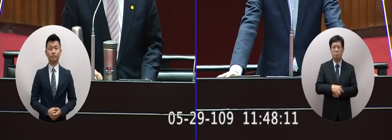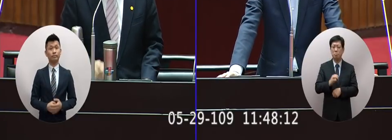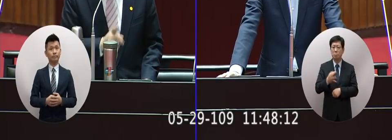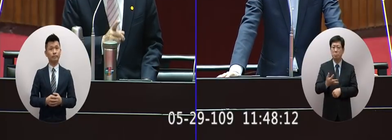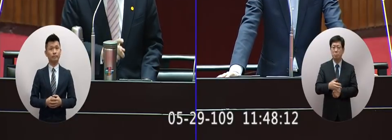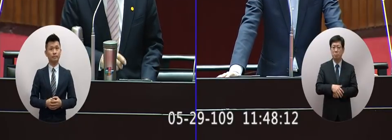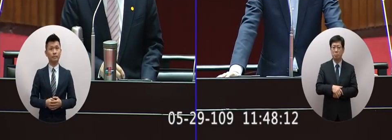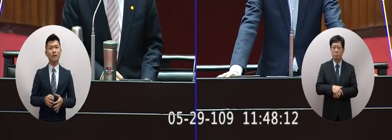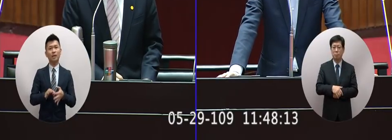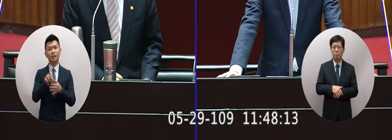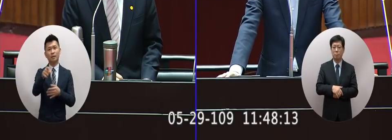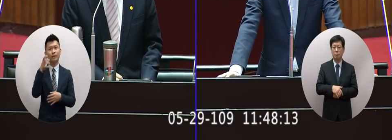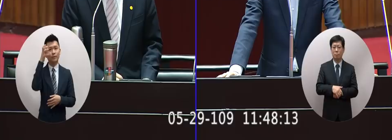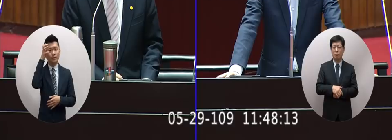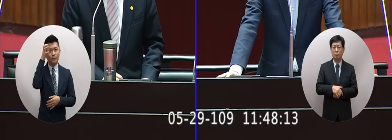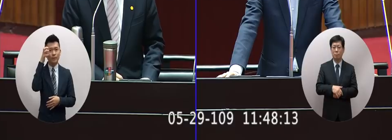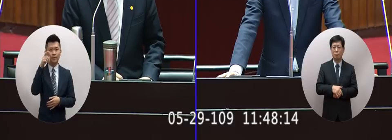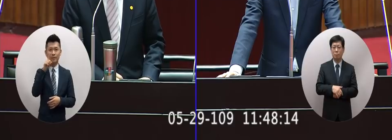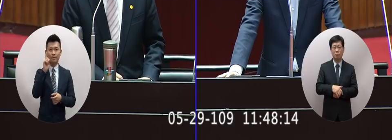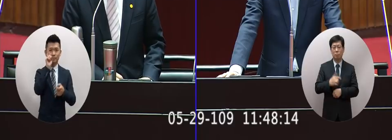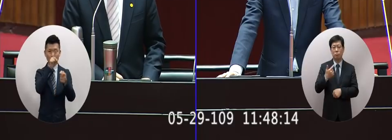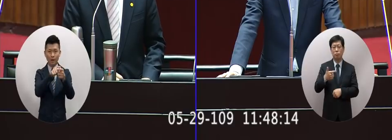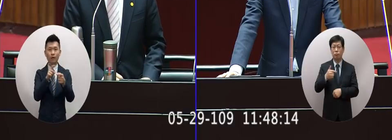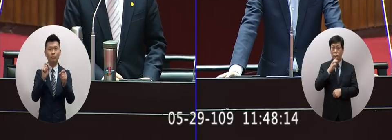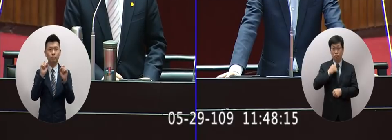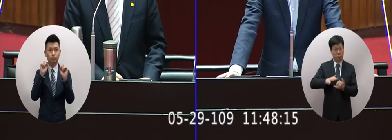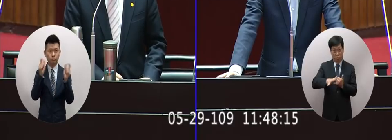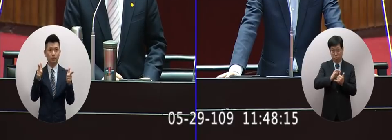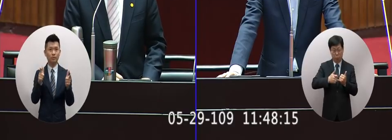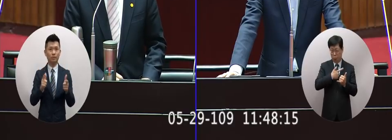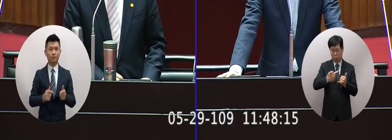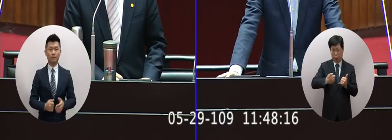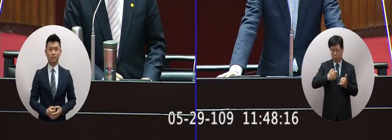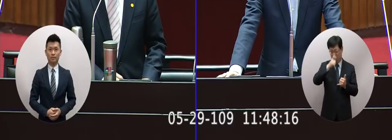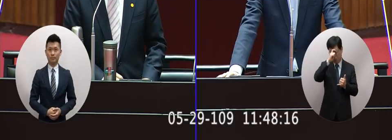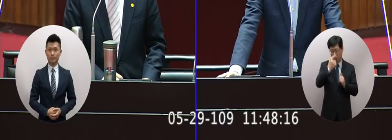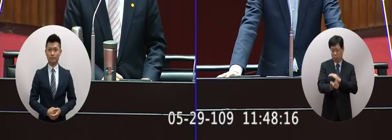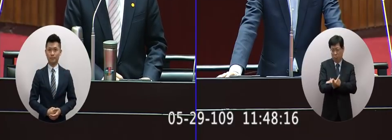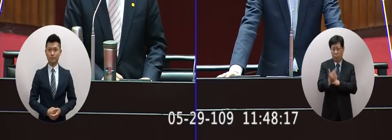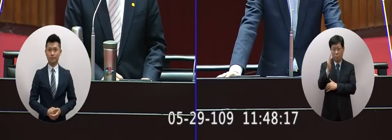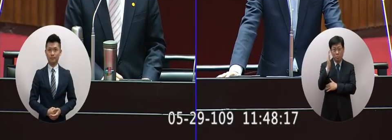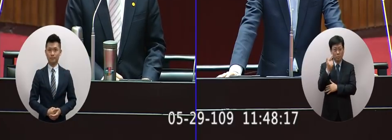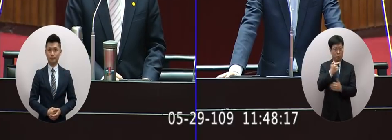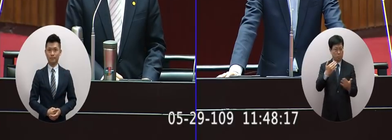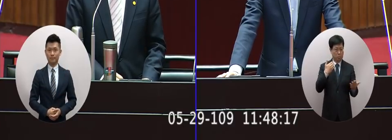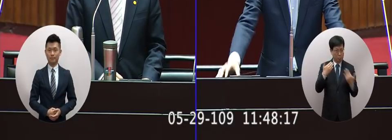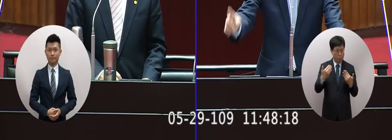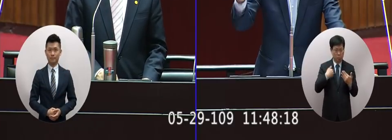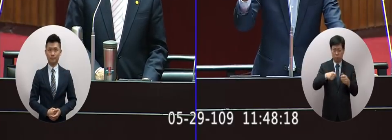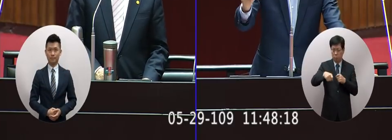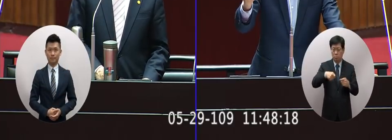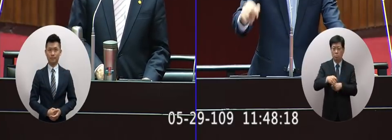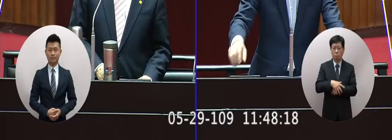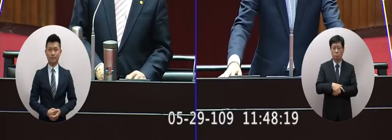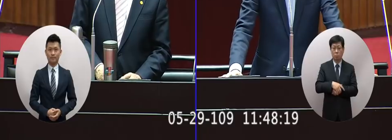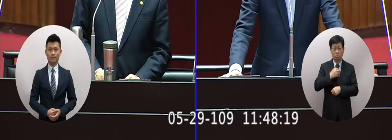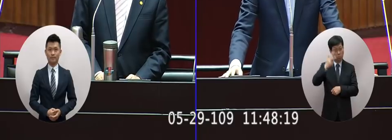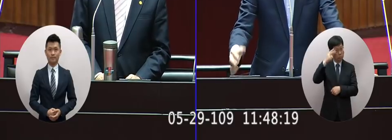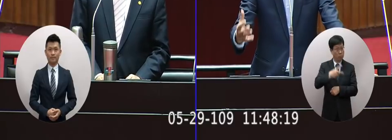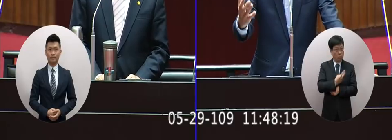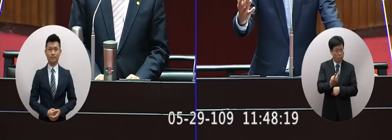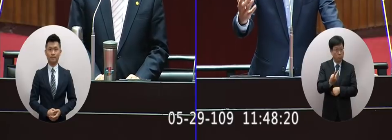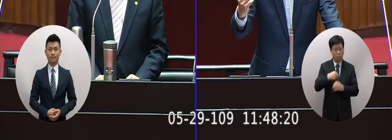为你期待错误？ 不是，大家非常期待政府要有一个很确定的方案，因为这是下个星